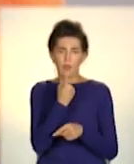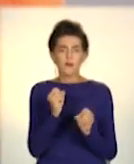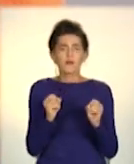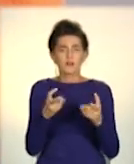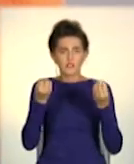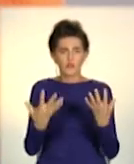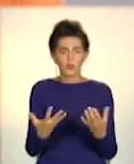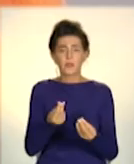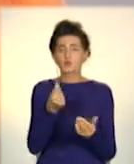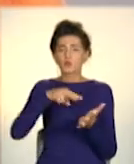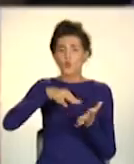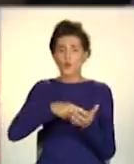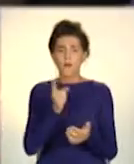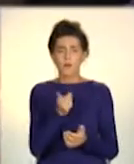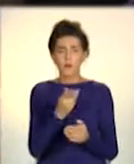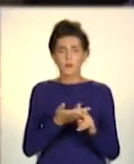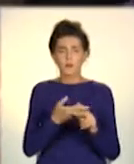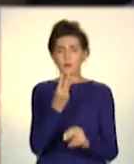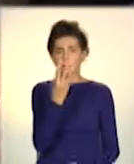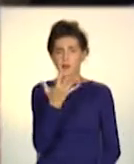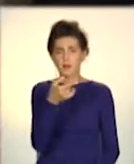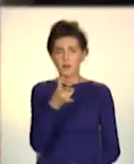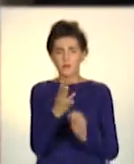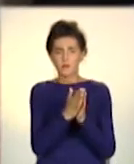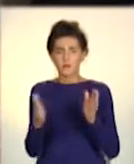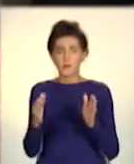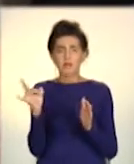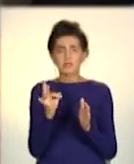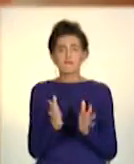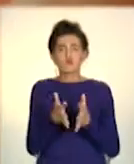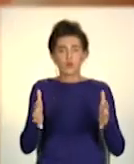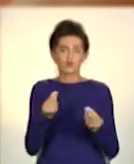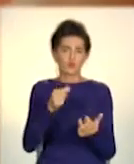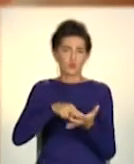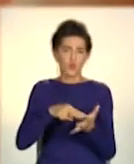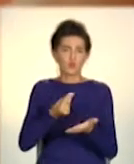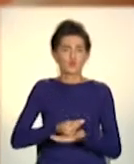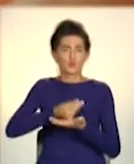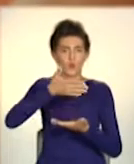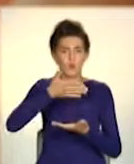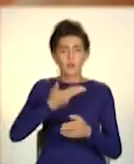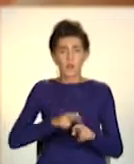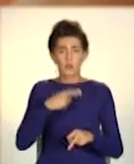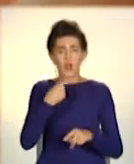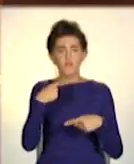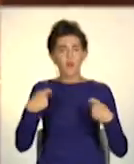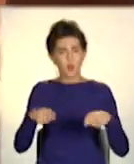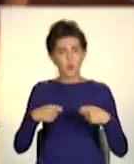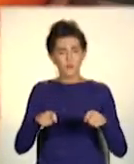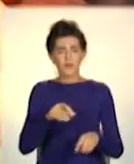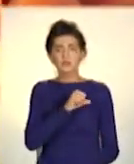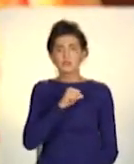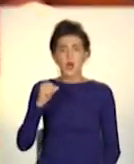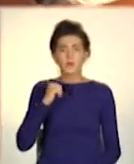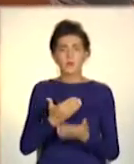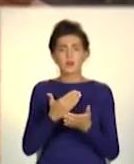кілограм плодів на ринку стартує від 35 гривень. Чим більше розмір, тим дорожче, розповідають продавці. Дозрілі персики мають сильний